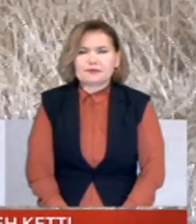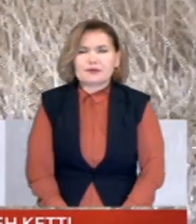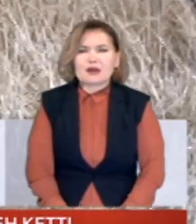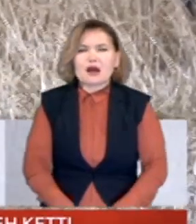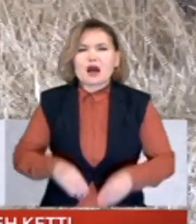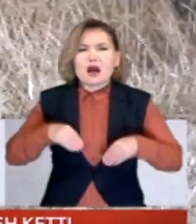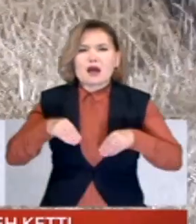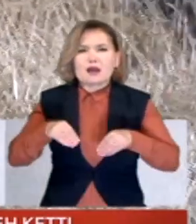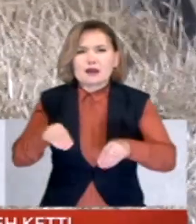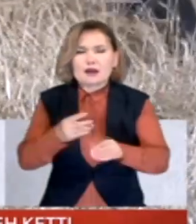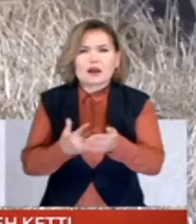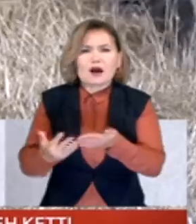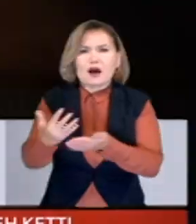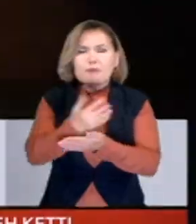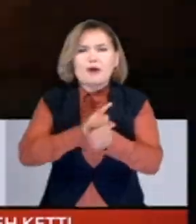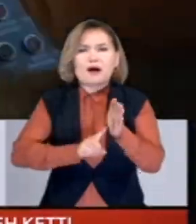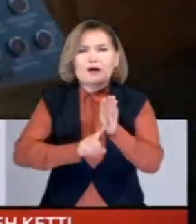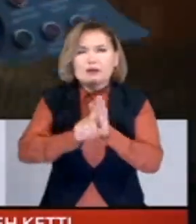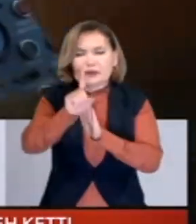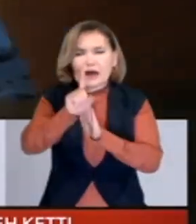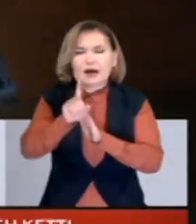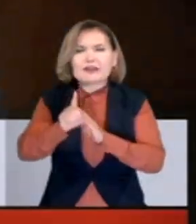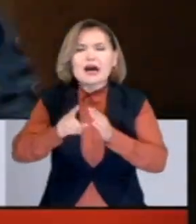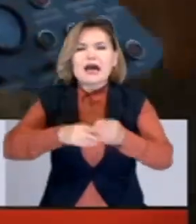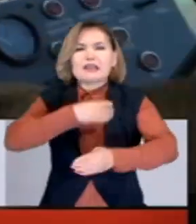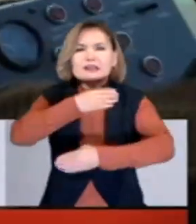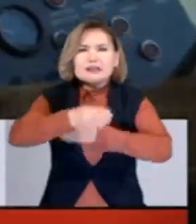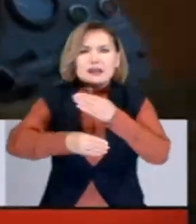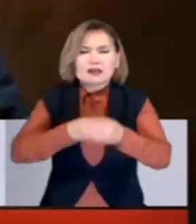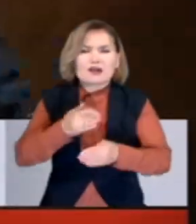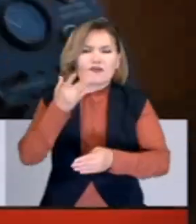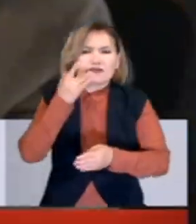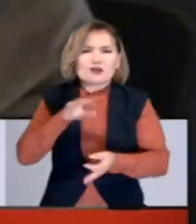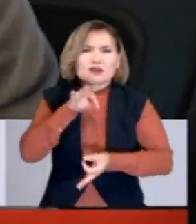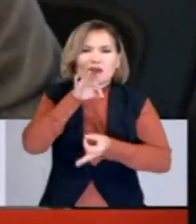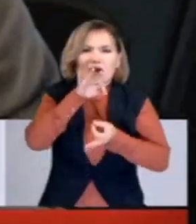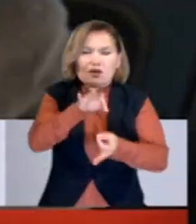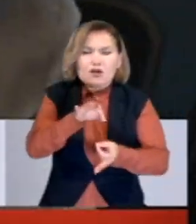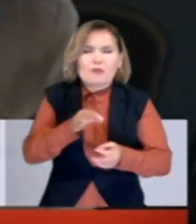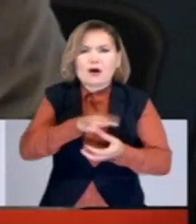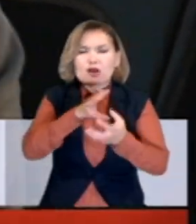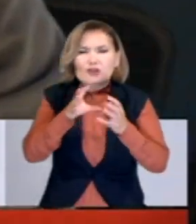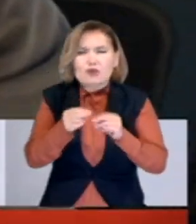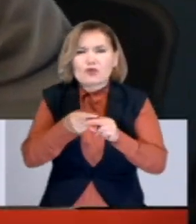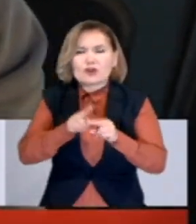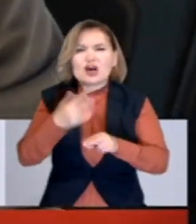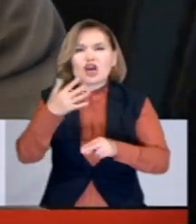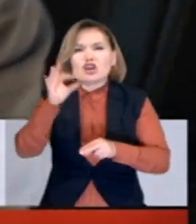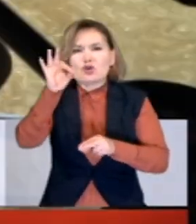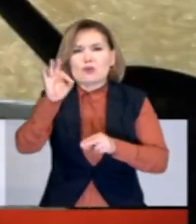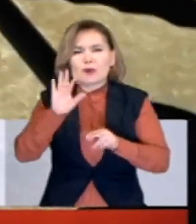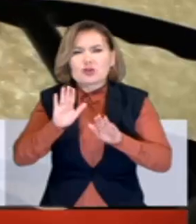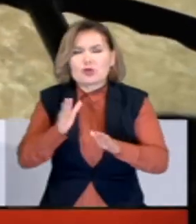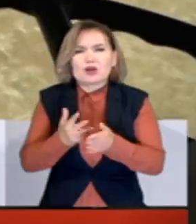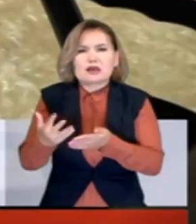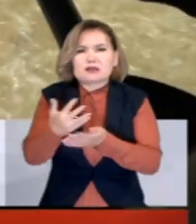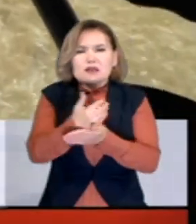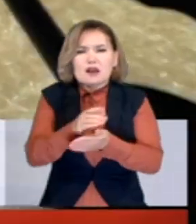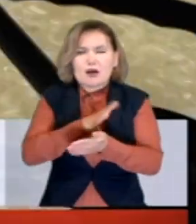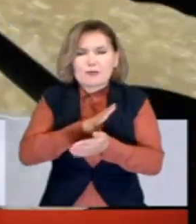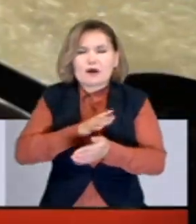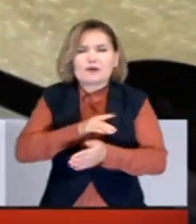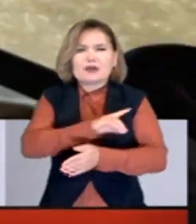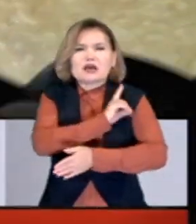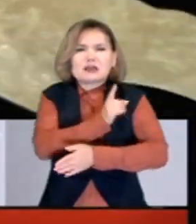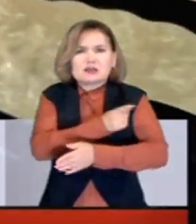Егін орағына кіріскен техниканың жүргенінен тұрғаны көбейіп барады. Мына шаруашылықтағы 1600 гектар бидай алқабының жартысы енді жиналды. Аяқ астынан аспанға